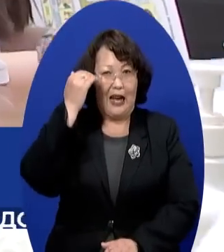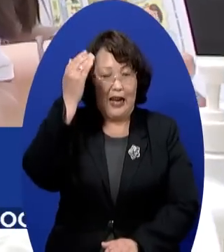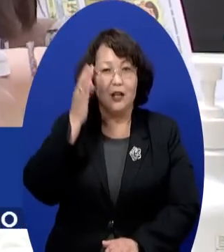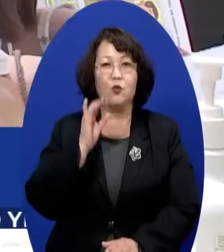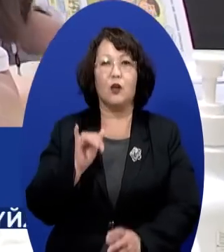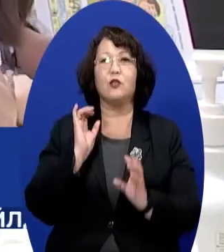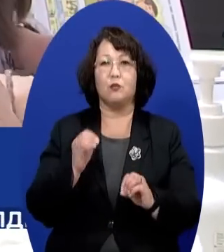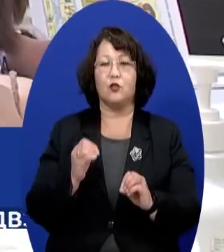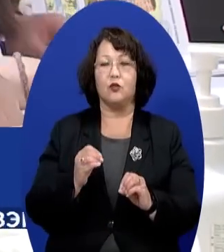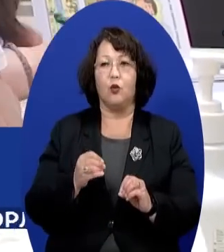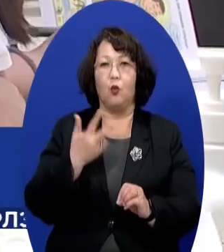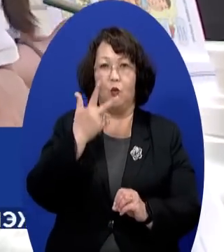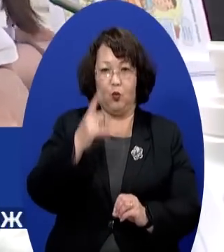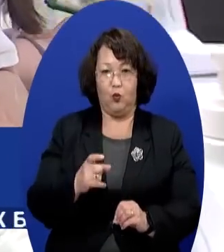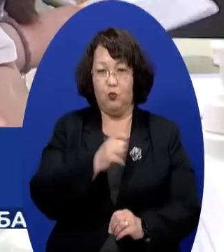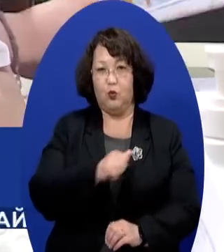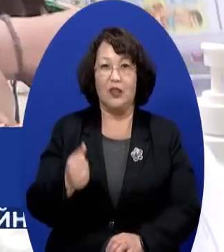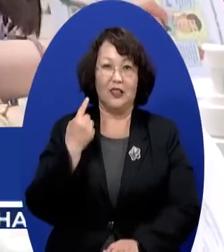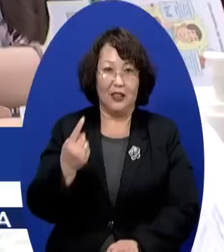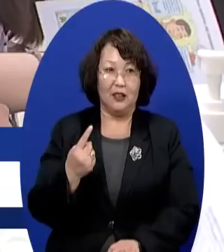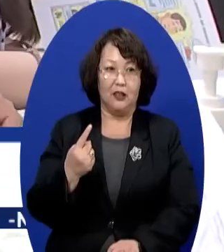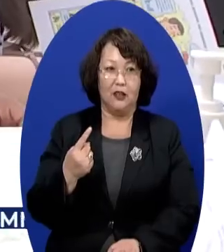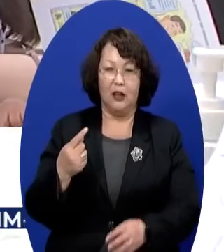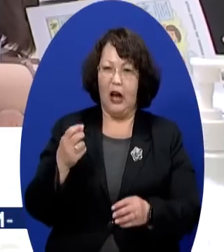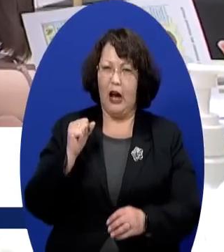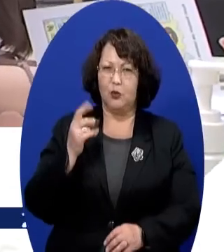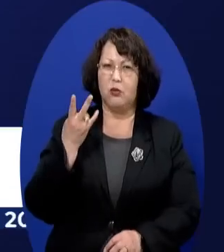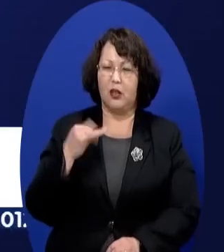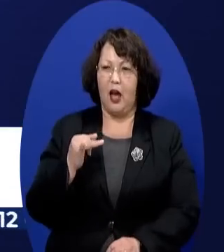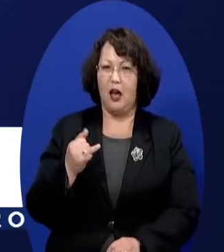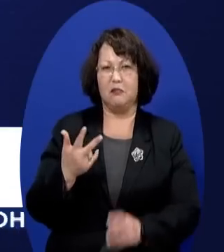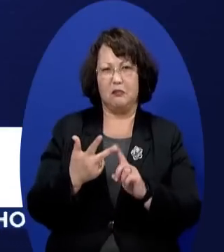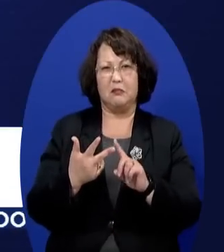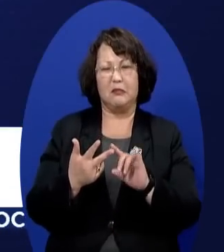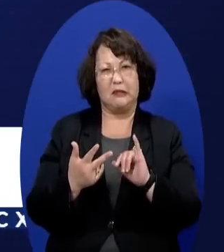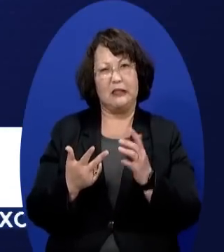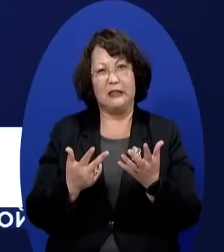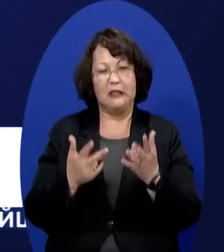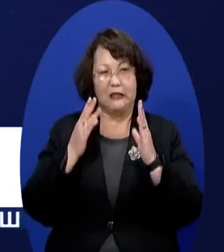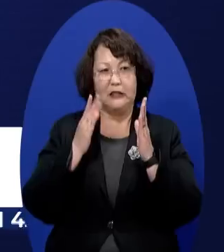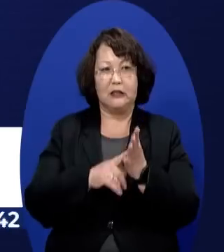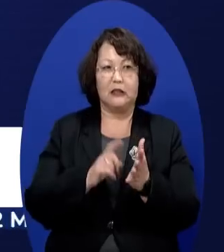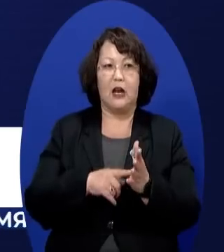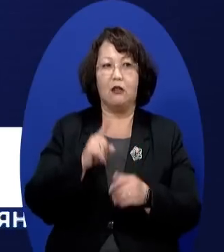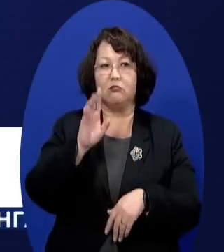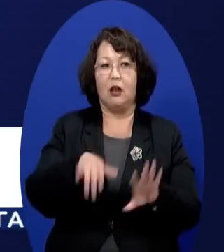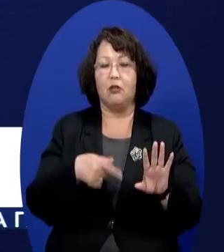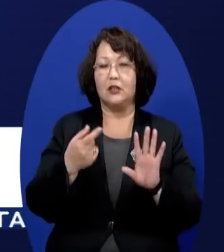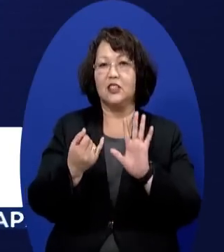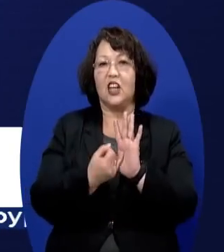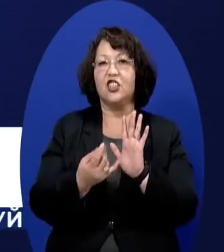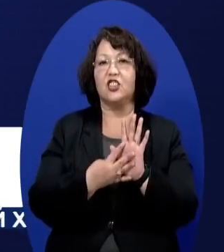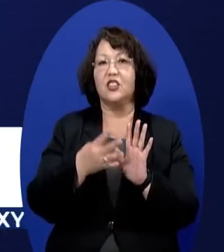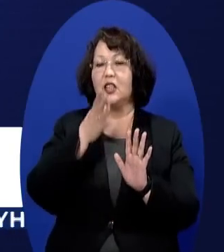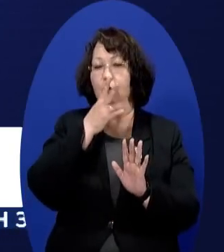бас одоо 3 хүний нэг нь бол яг хөө эртэлттэй гэсэн юм үнэлгээ гарсан байна. Манай улсын 15-аас 69 насны 3 хүний нэг